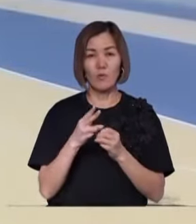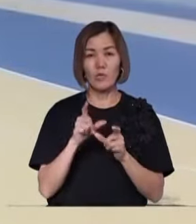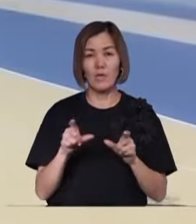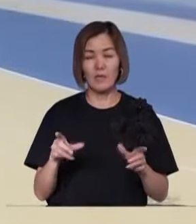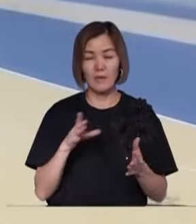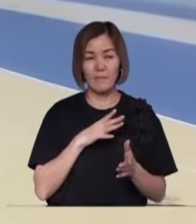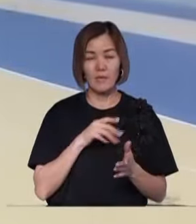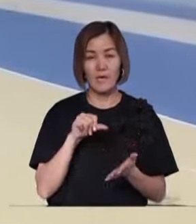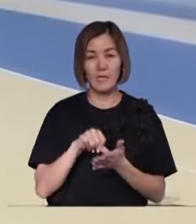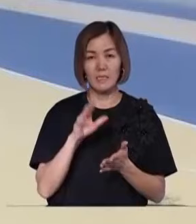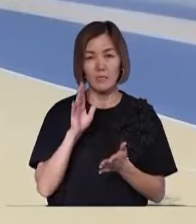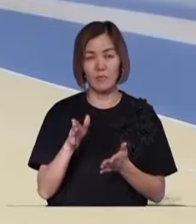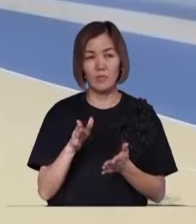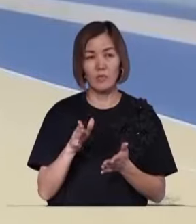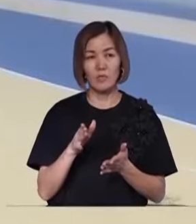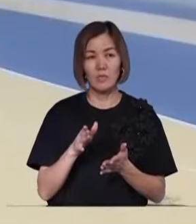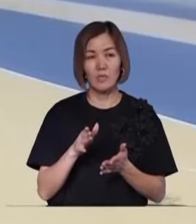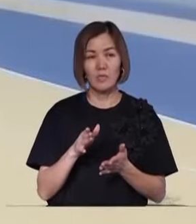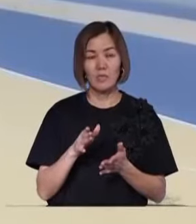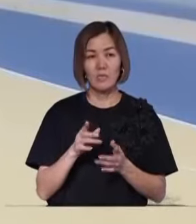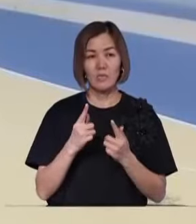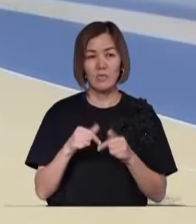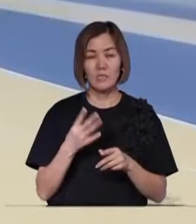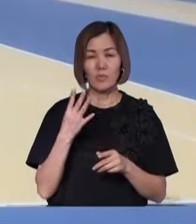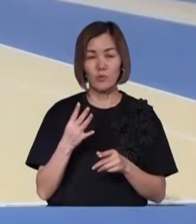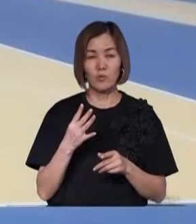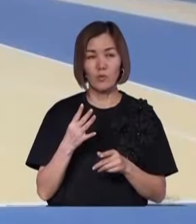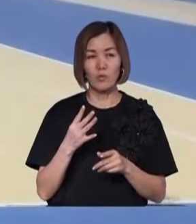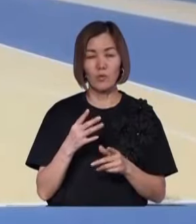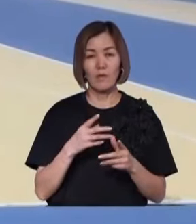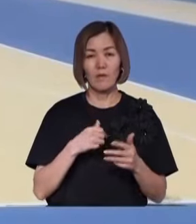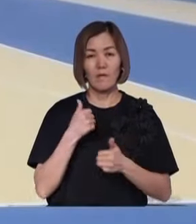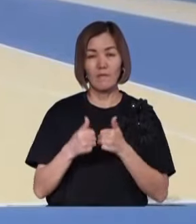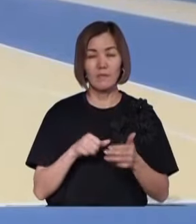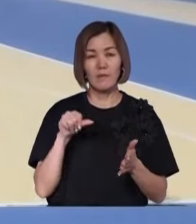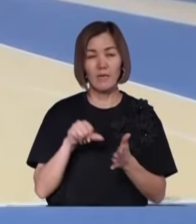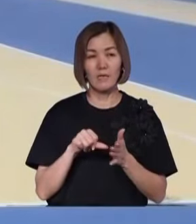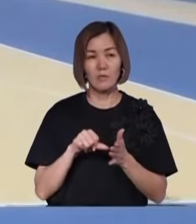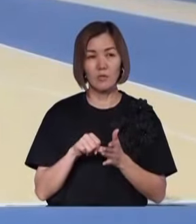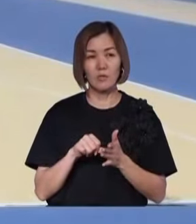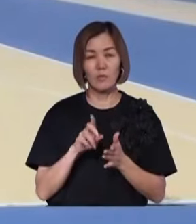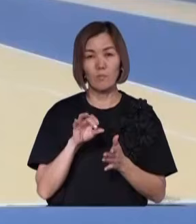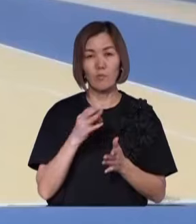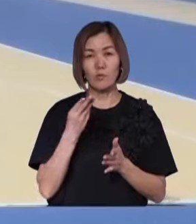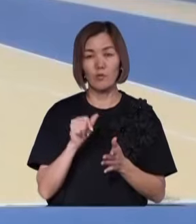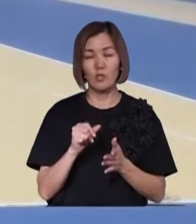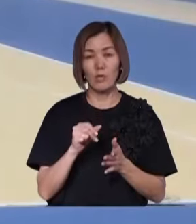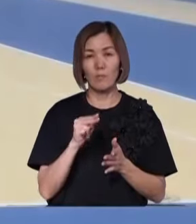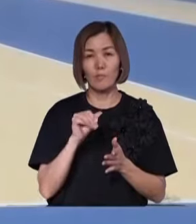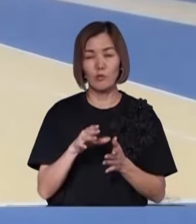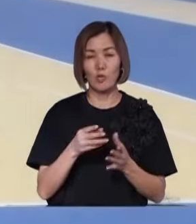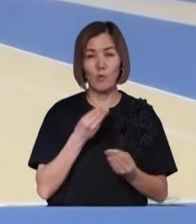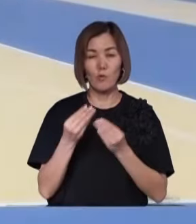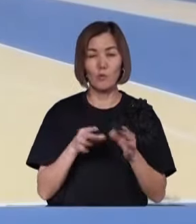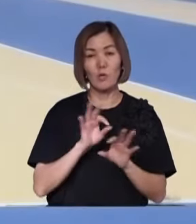адам қатысады, соның ішінен жасақтап 4 ойын алып келгенбіз. Фестивалға қатысушыларға боча ойыны туралы